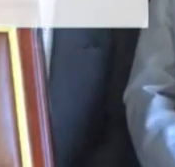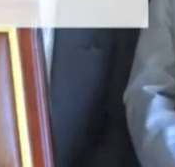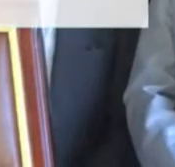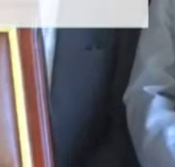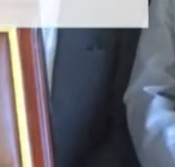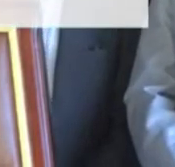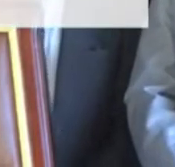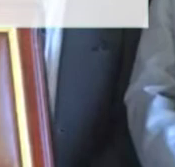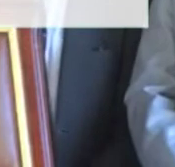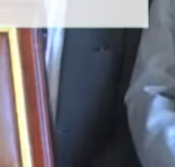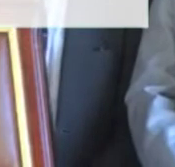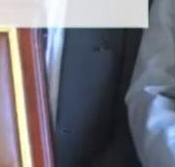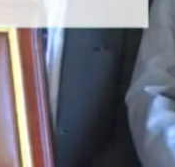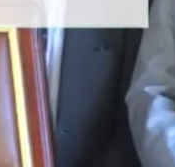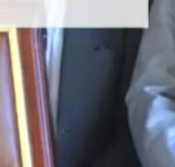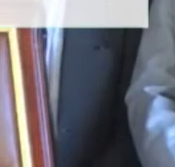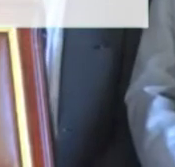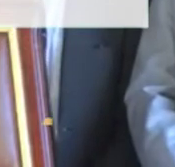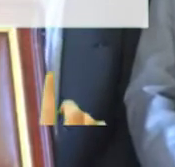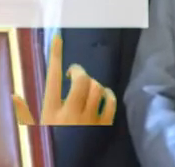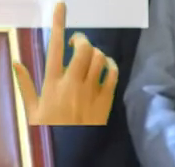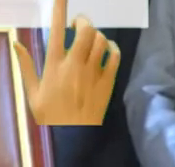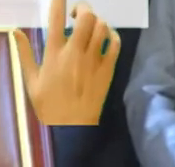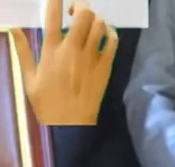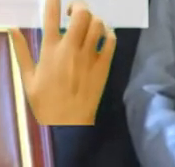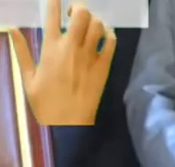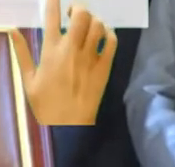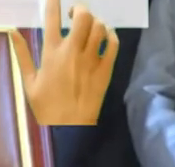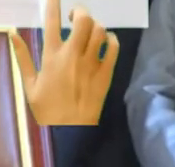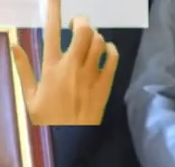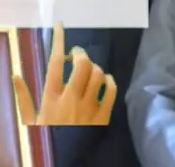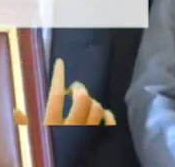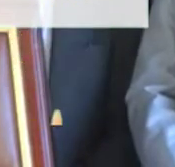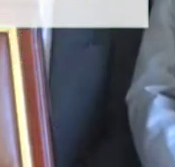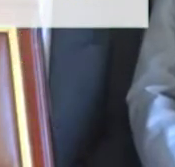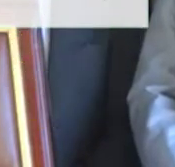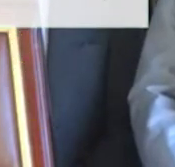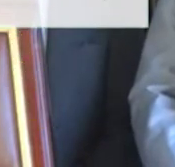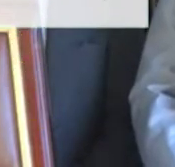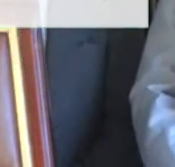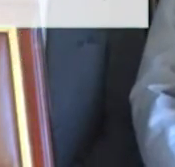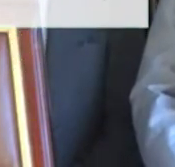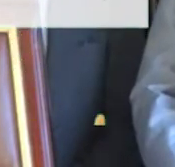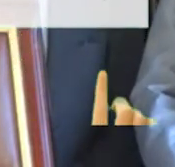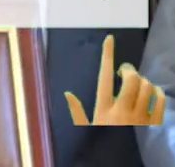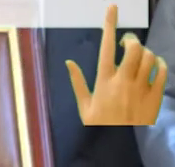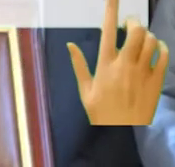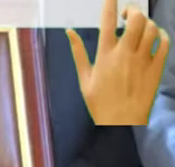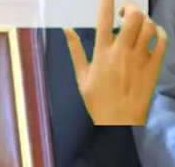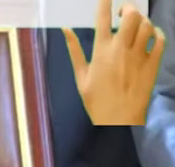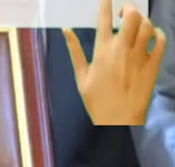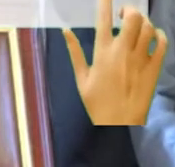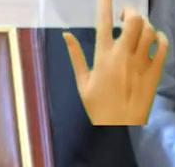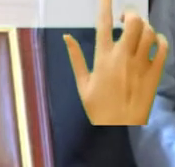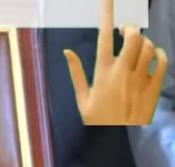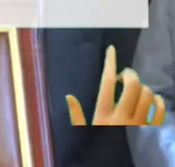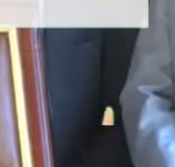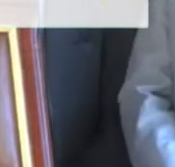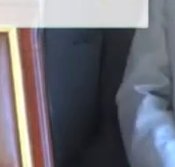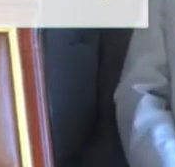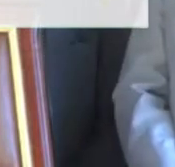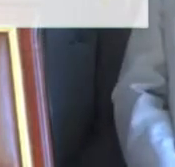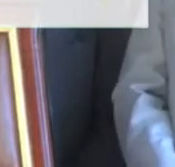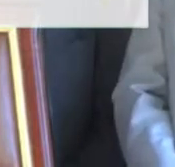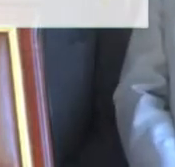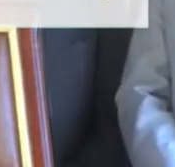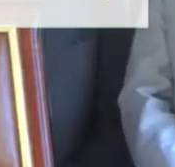d'actes de naissance qui ont fait dans le système de l'année? Ministre de justice, là, la parole pour dire pour le peuple, là, combien